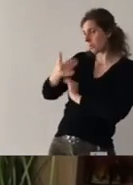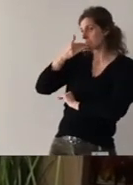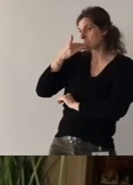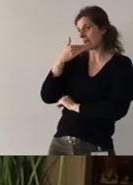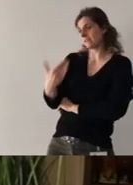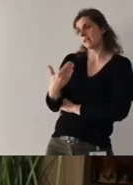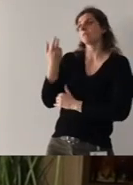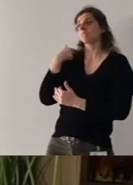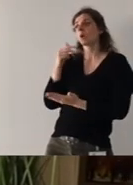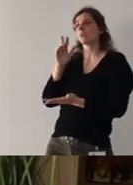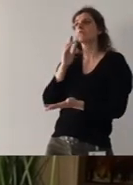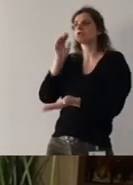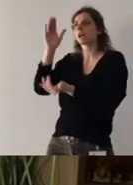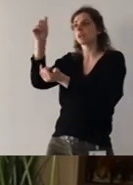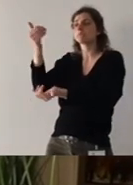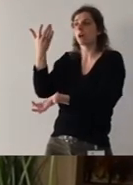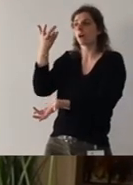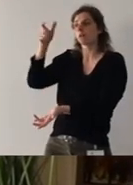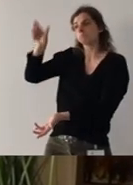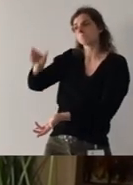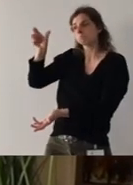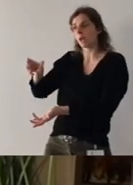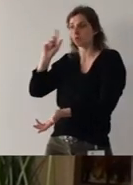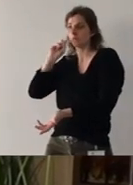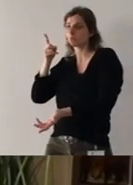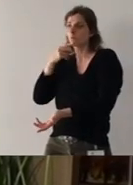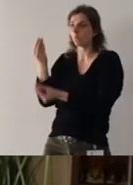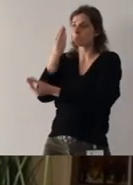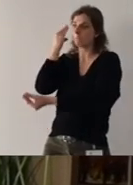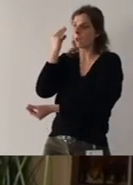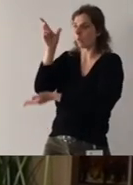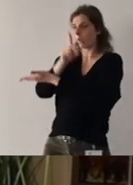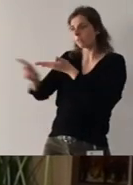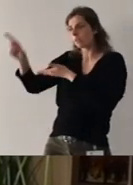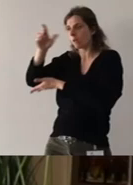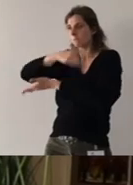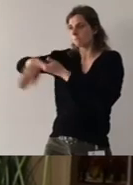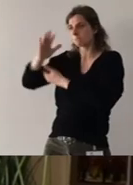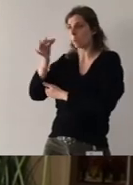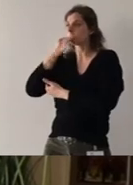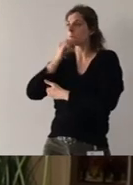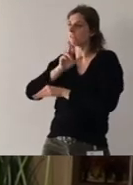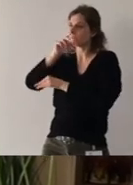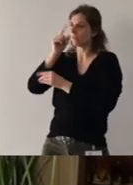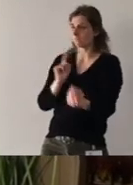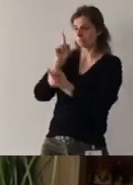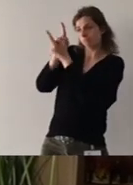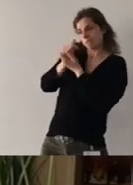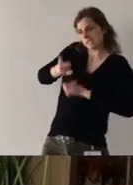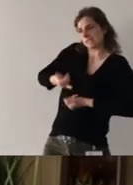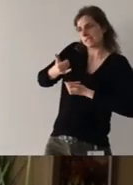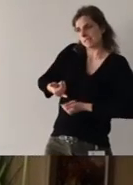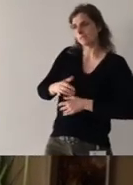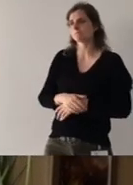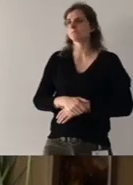ces explications. Et j'espère en tout cas que des personnes justement sourdes et malentendantes de notre